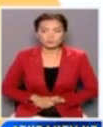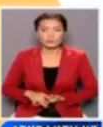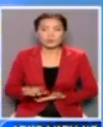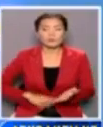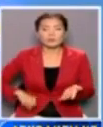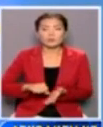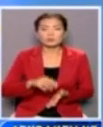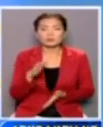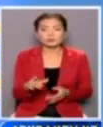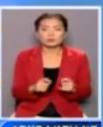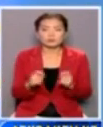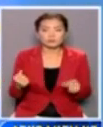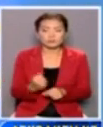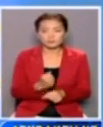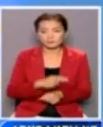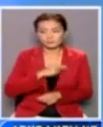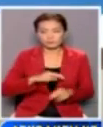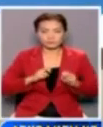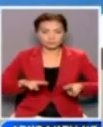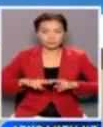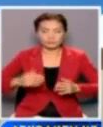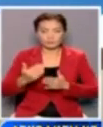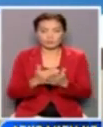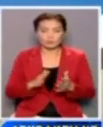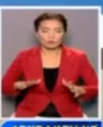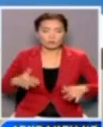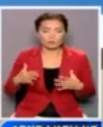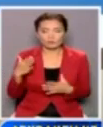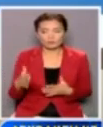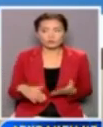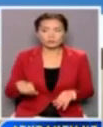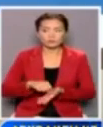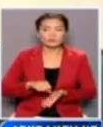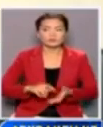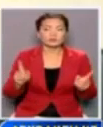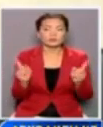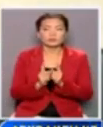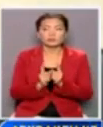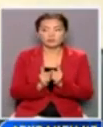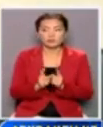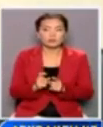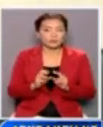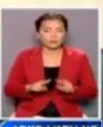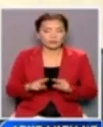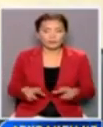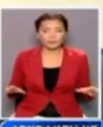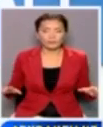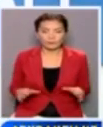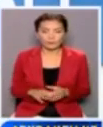Теперь претенденты будут отрабатывать агитационную программу и подготовку, примет участие во встречах и дискуссиях с членами